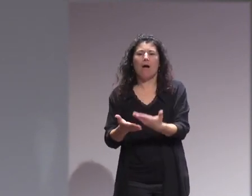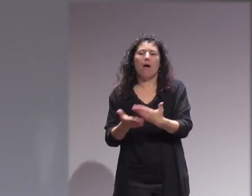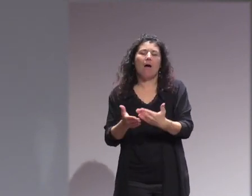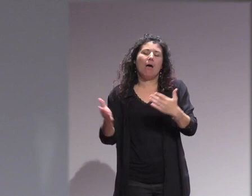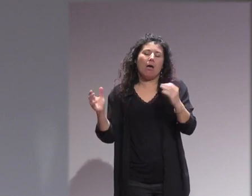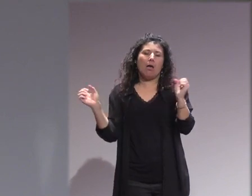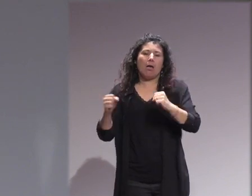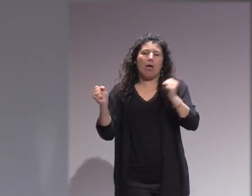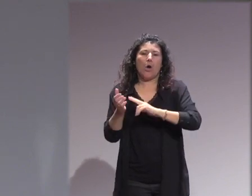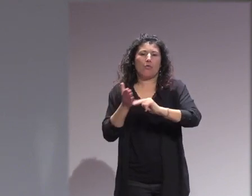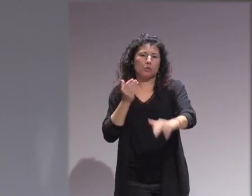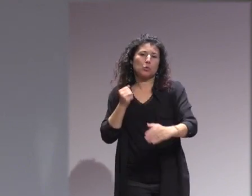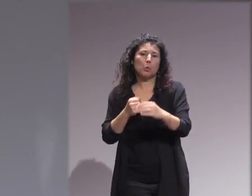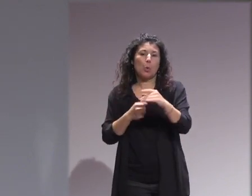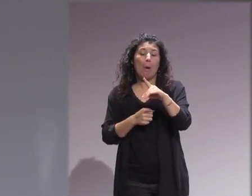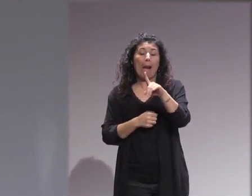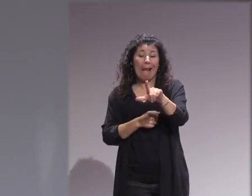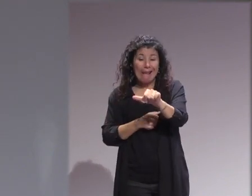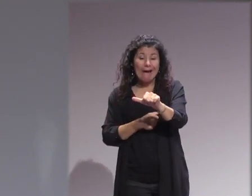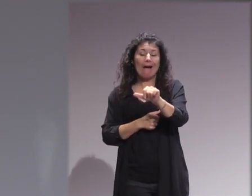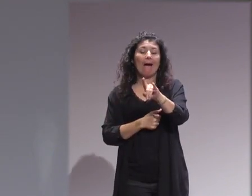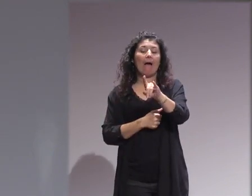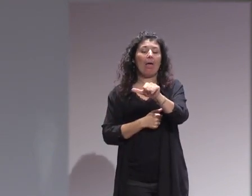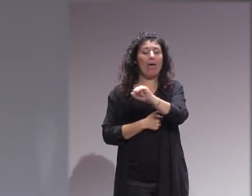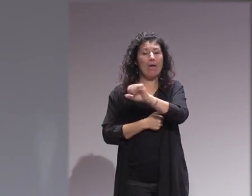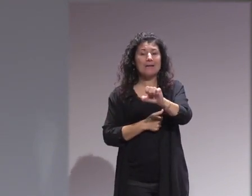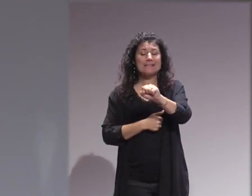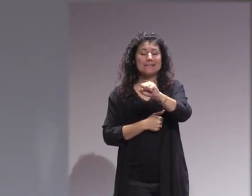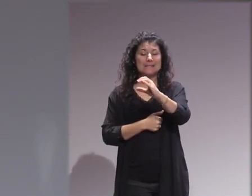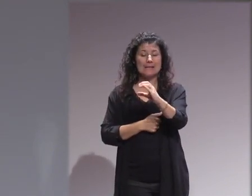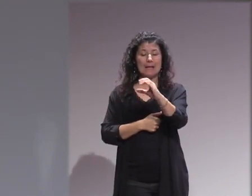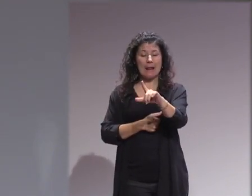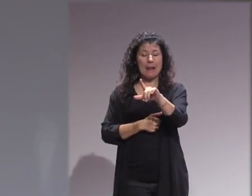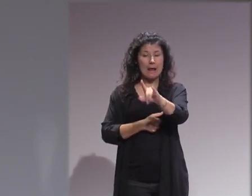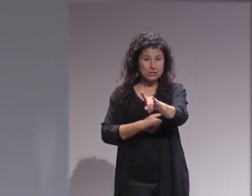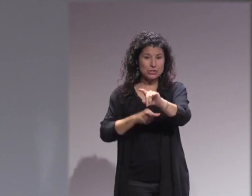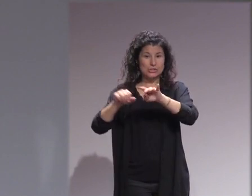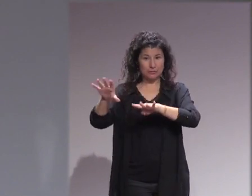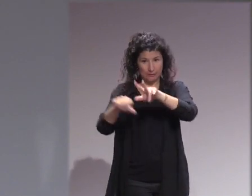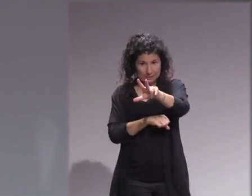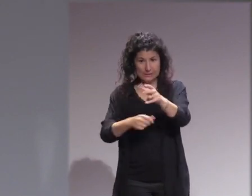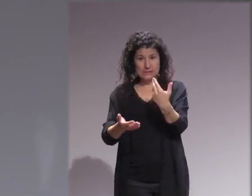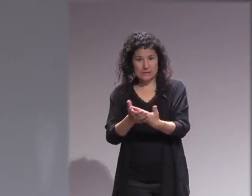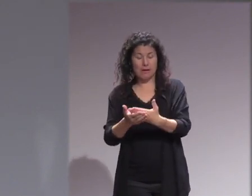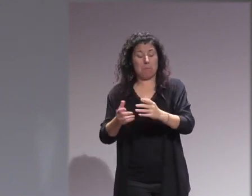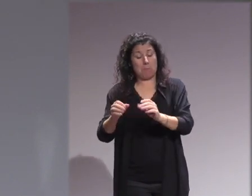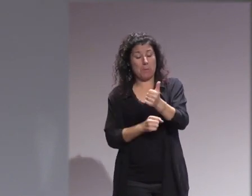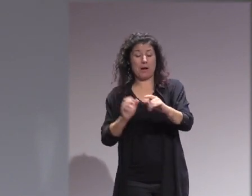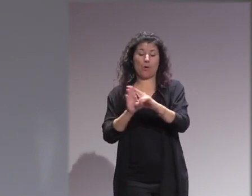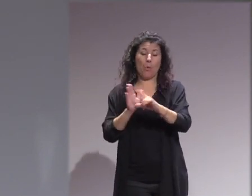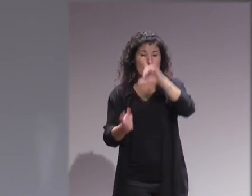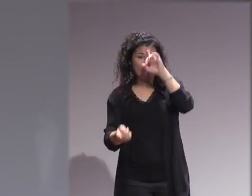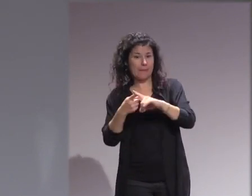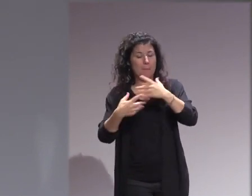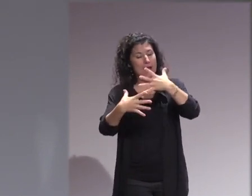la CLH 93, qui encadre l'adoption internationale, qui est la première loi qui vraiment encadre l'adoption